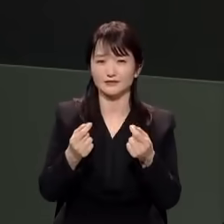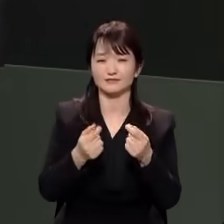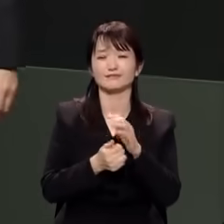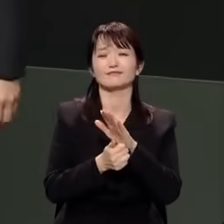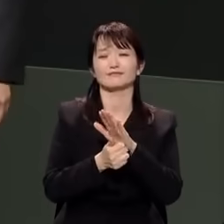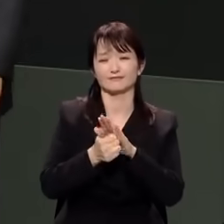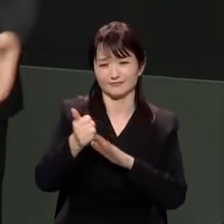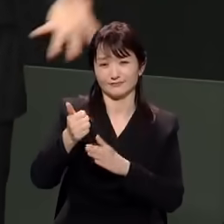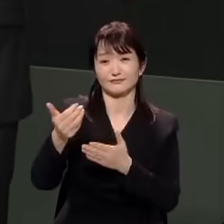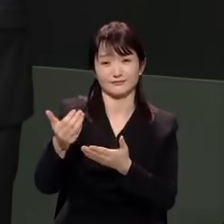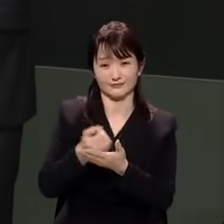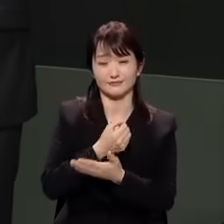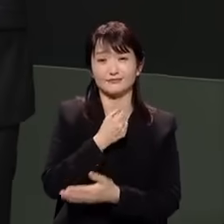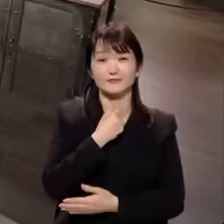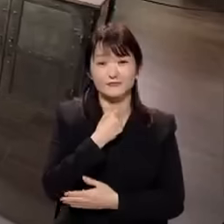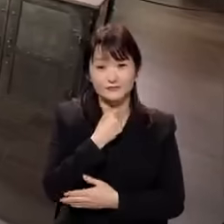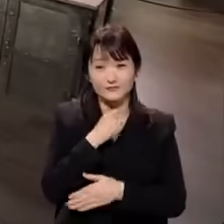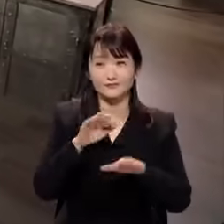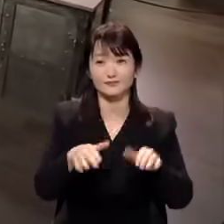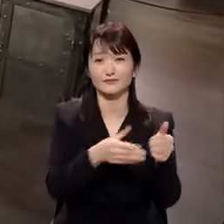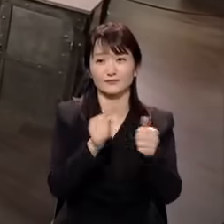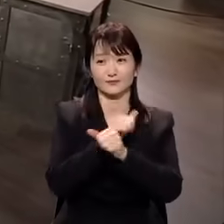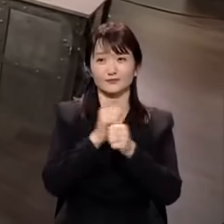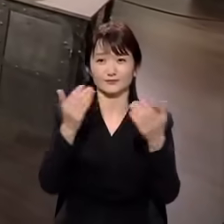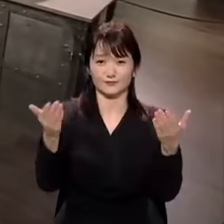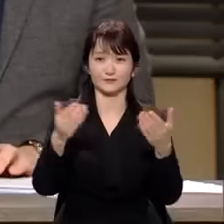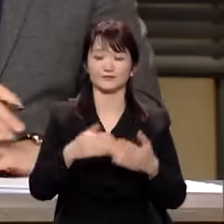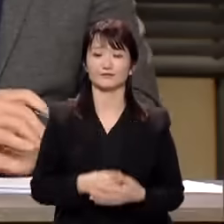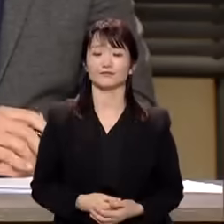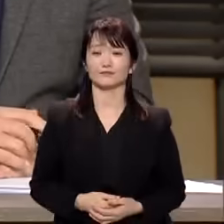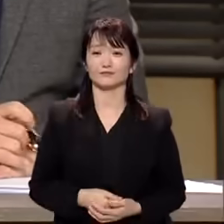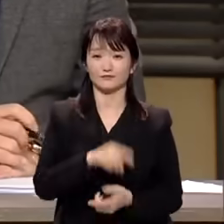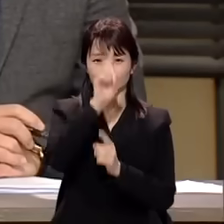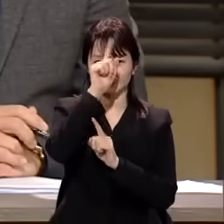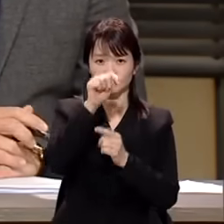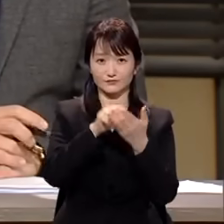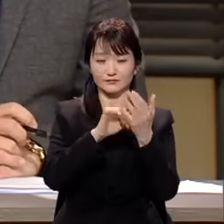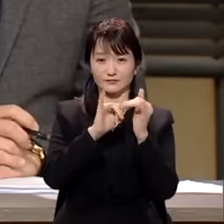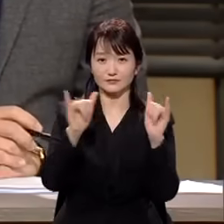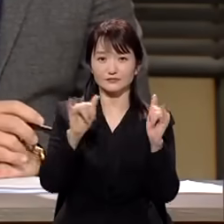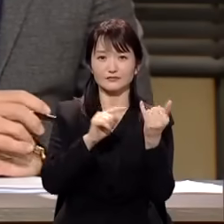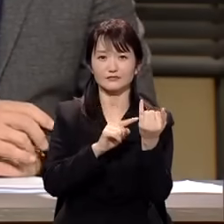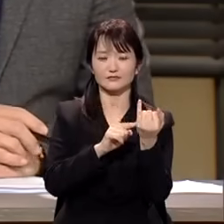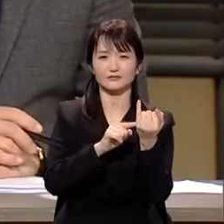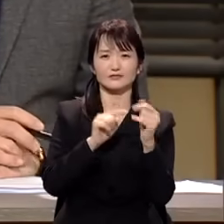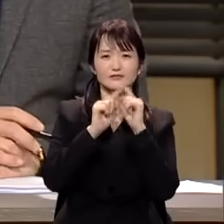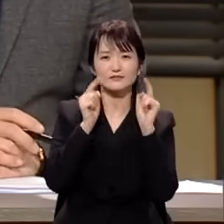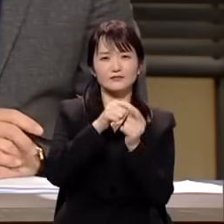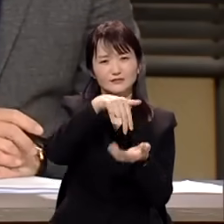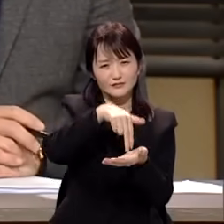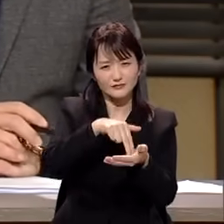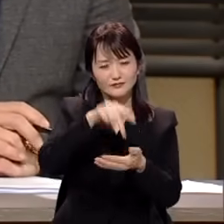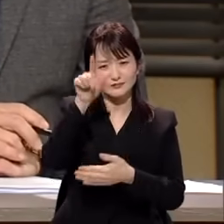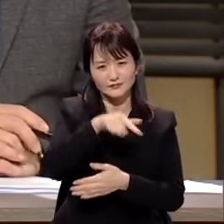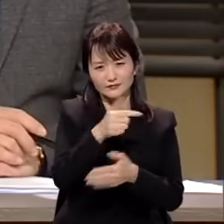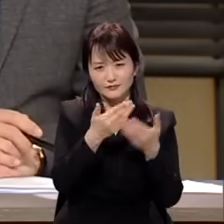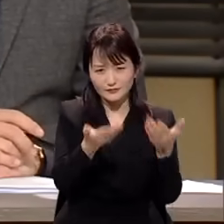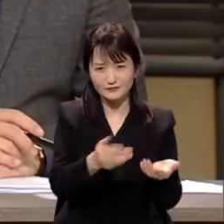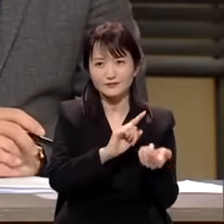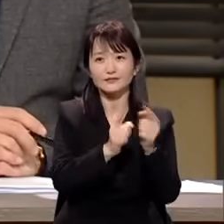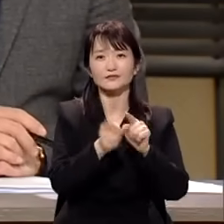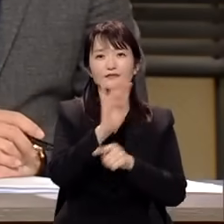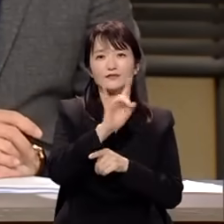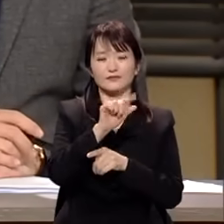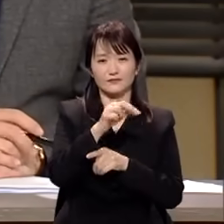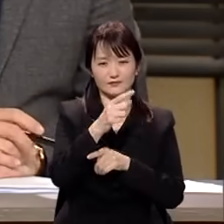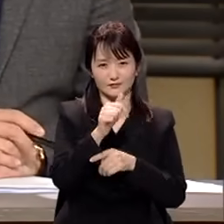희망을 가져봅니다. 오늘 출연자 소개 올리죠. 예, 이자연 기자가 오늘 개인적인 사정으로 하루 쉬게 됐습니다. 자, 백다혜 아나운서,